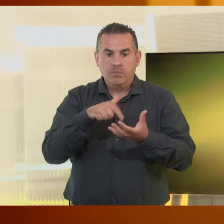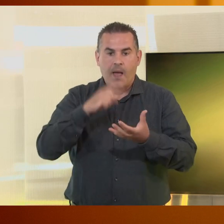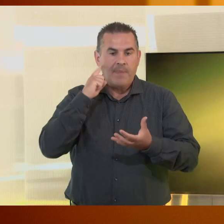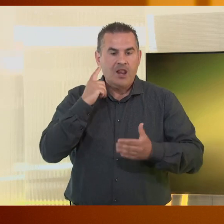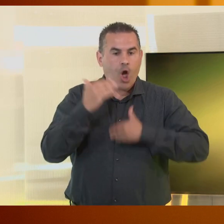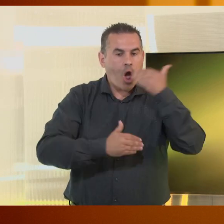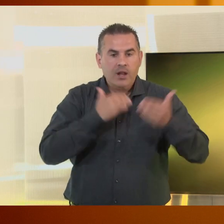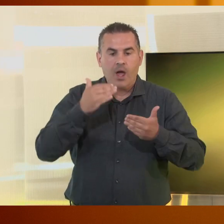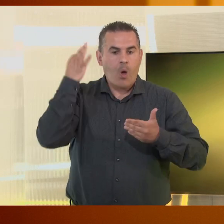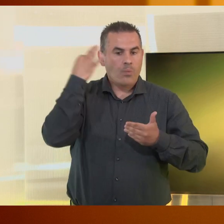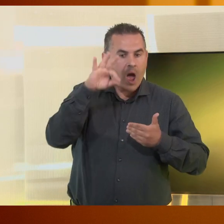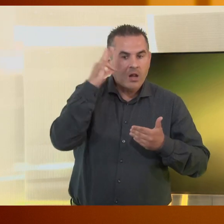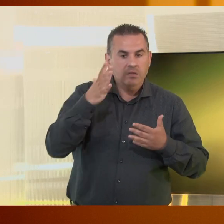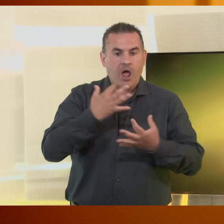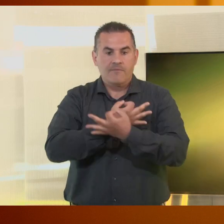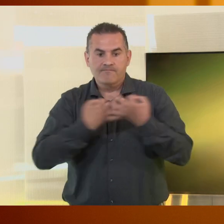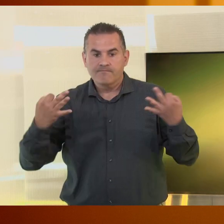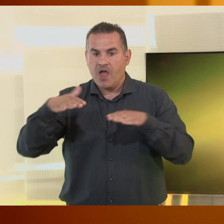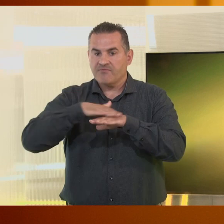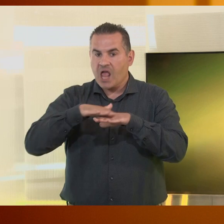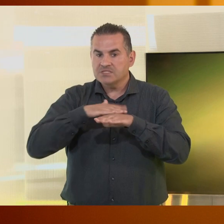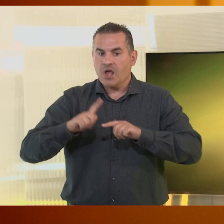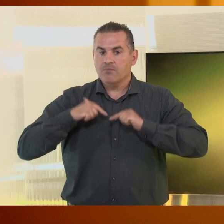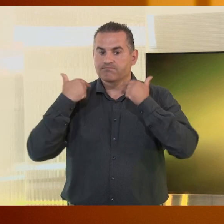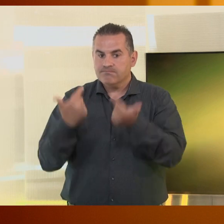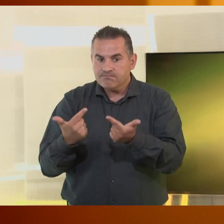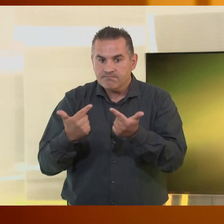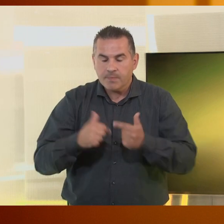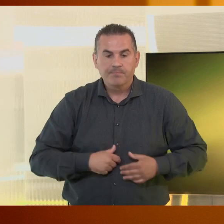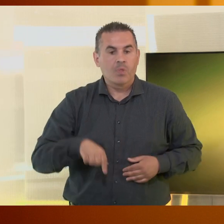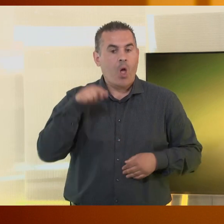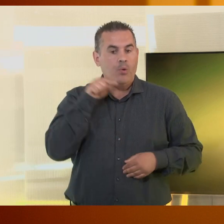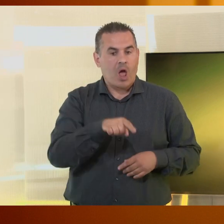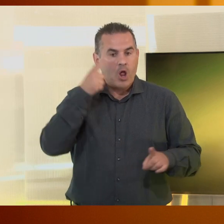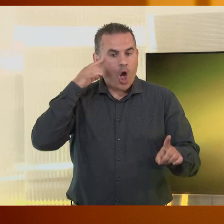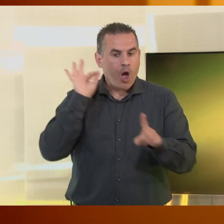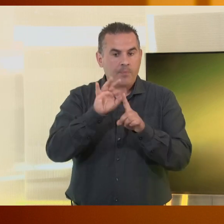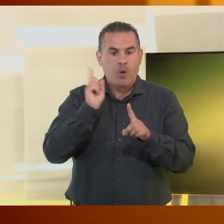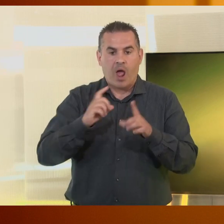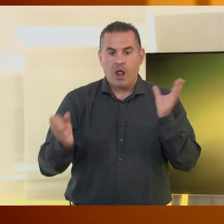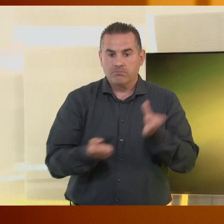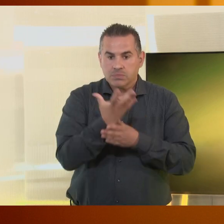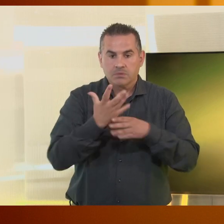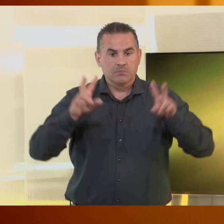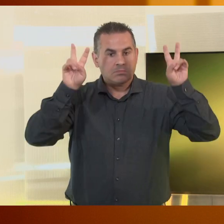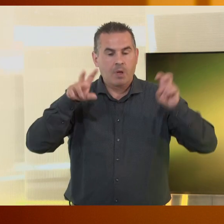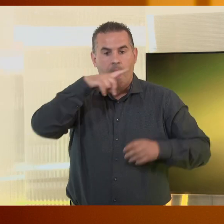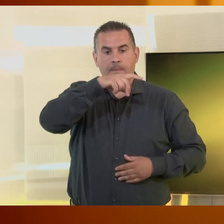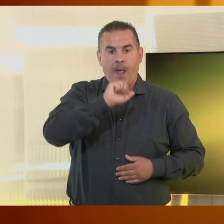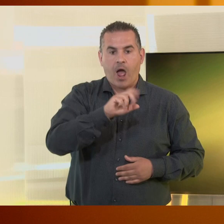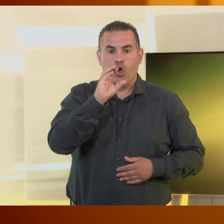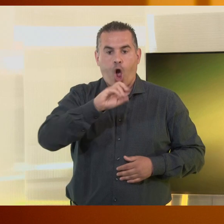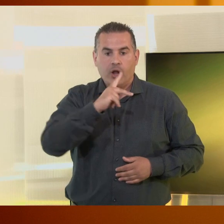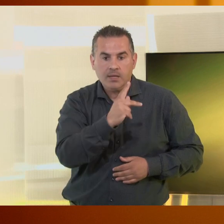dei servizi offerti. È con questo obiettivo che nasce PA OK, insieme per creare valore pubblico, l'iniziativa che rientra nell'ambito